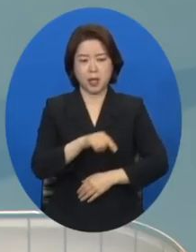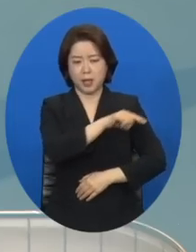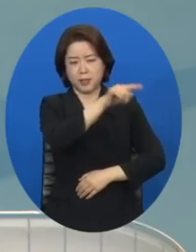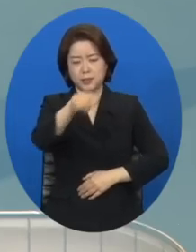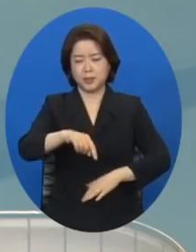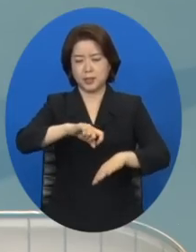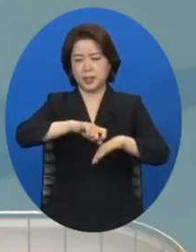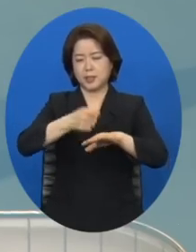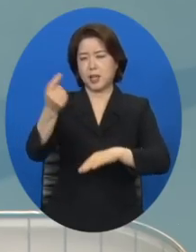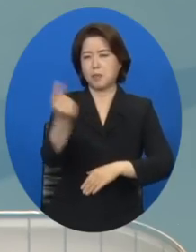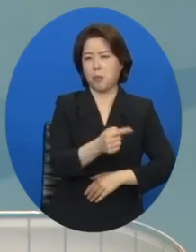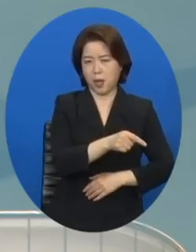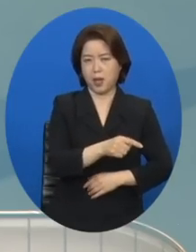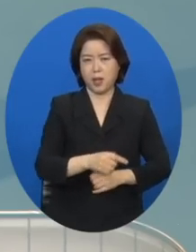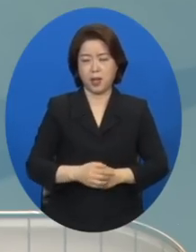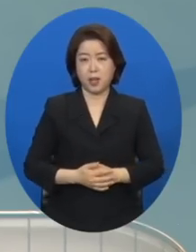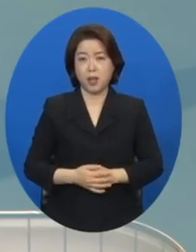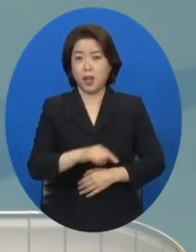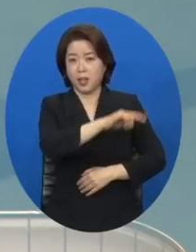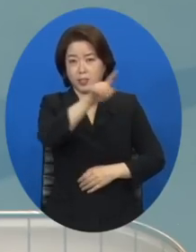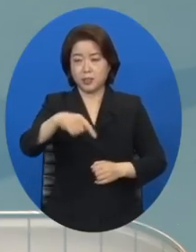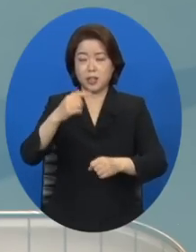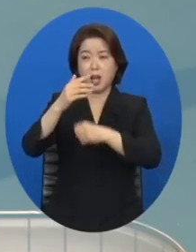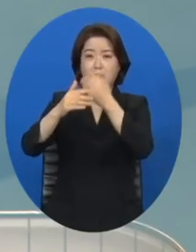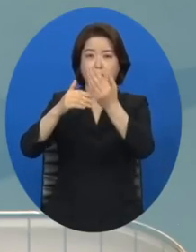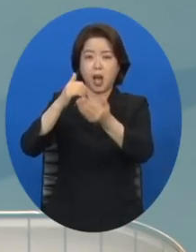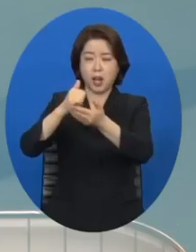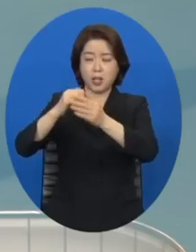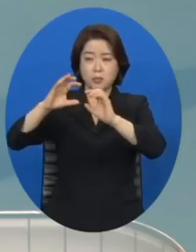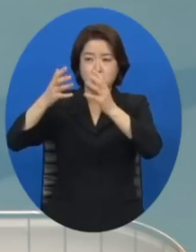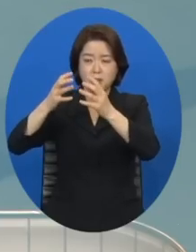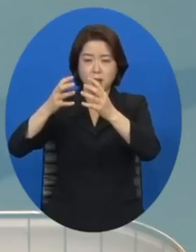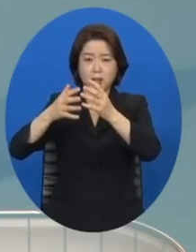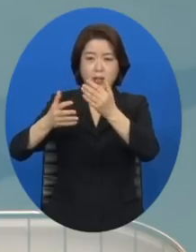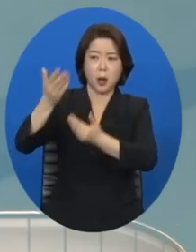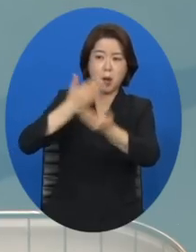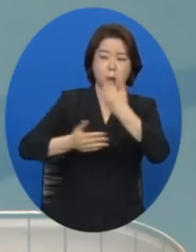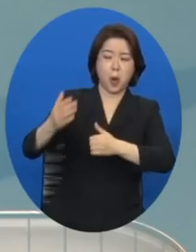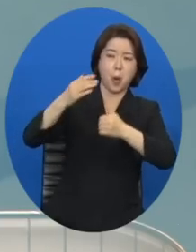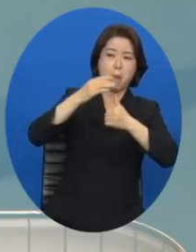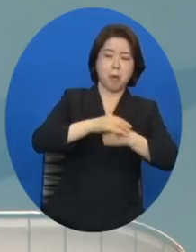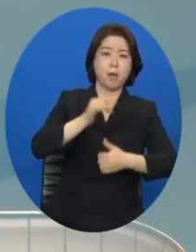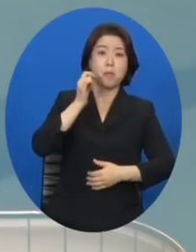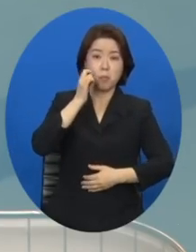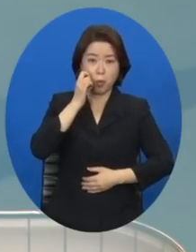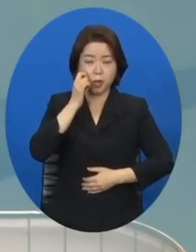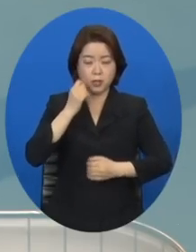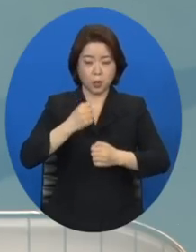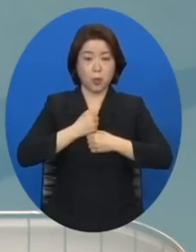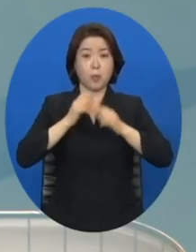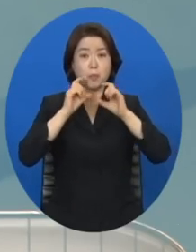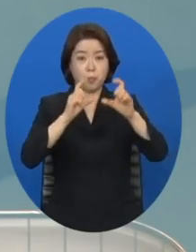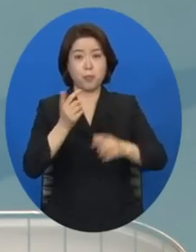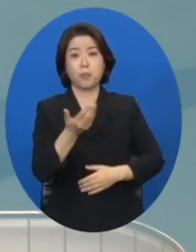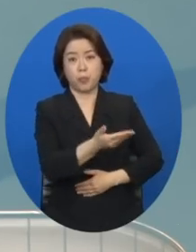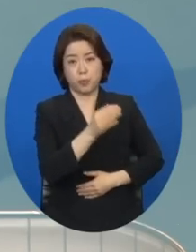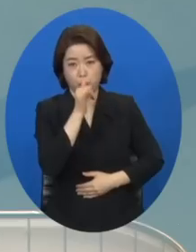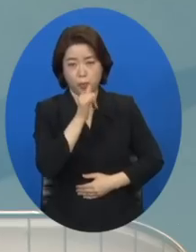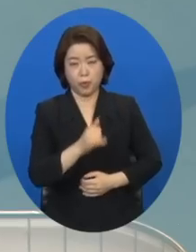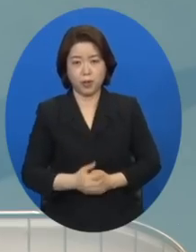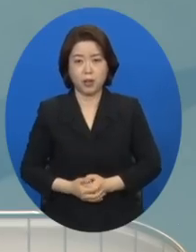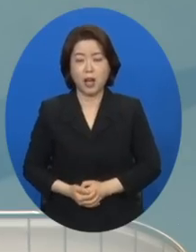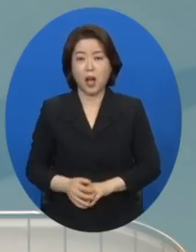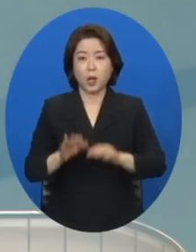또한 사도 바울도 역시 그들은 하나님의 나라를 상속받지 못할 것이라고 경고하고 있는 것이죠 그래서